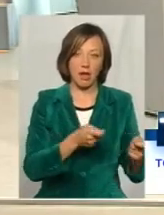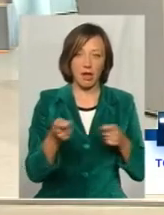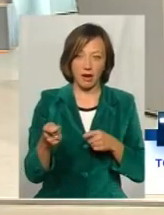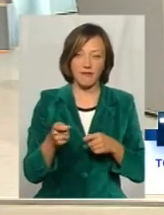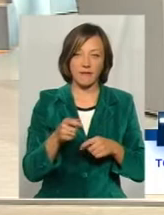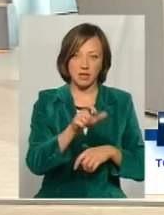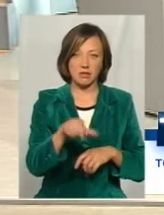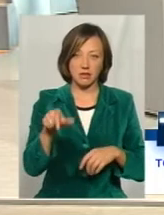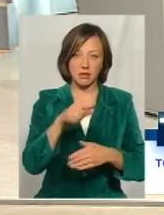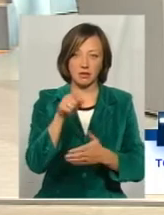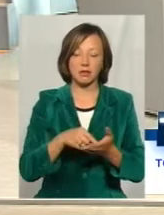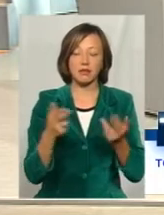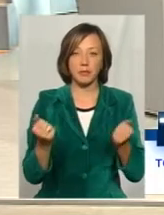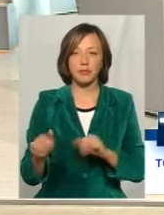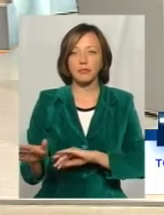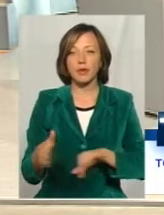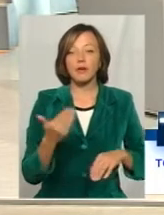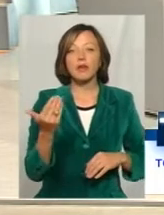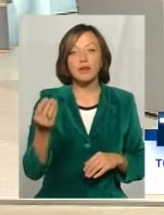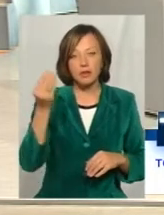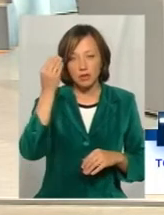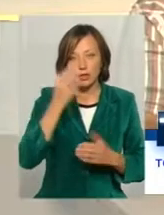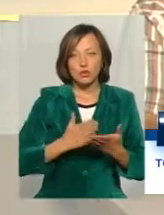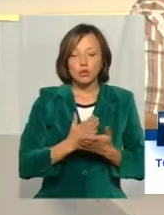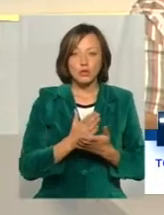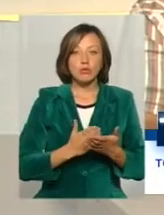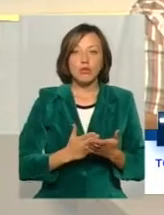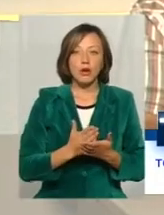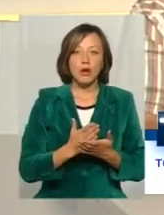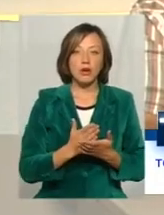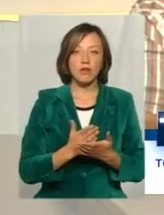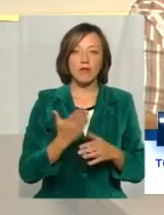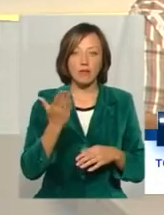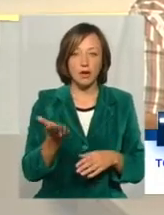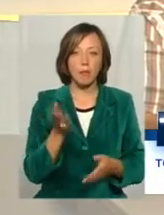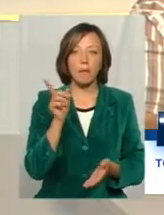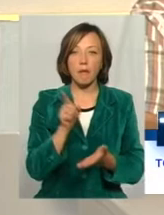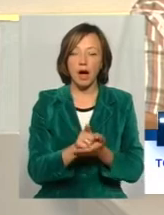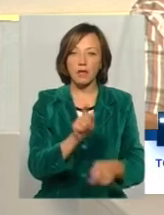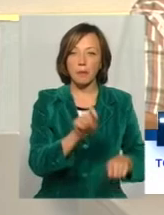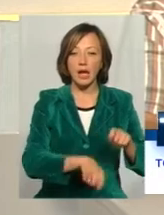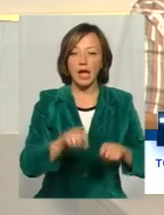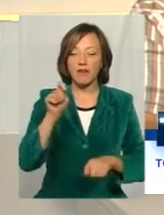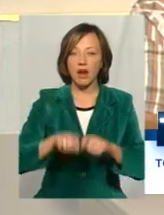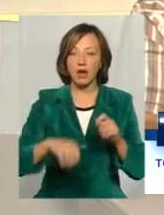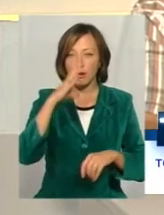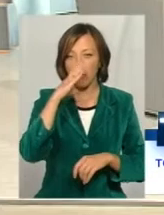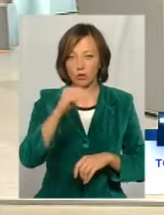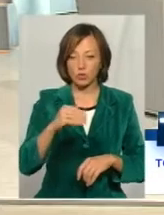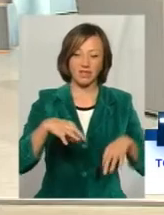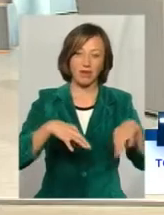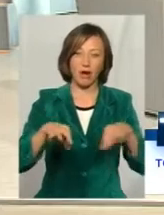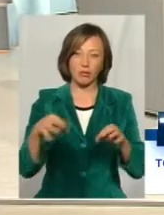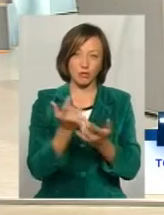Віталію, з вашого боку, як от ваша служба, ви все ж таки, я так розумію, ви маєте перевіряти маршрутки, ну, транспортні засоби,